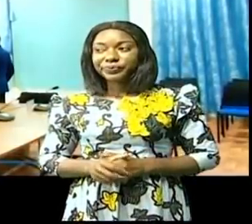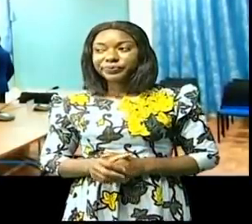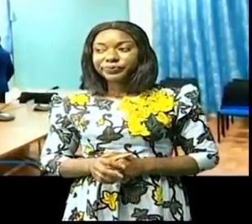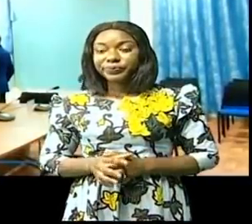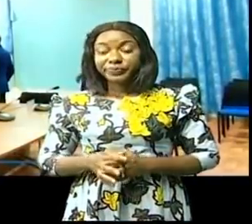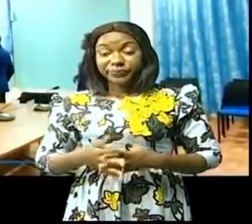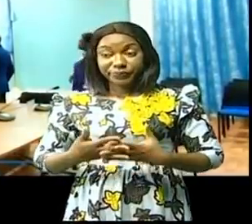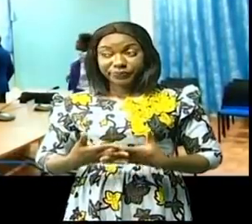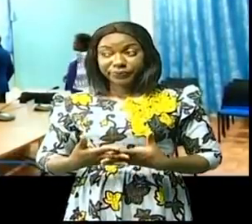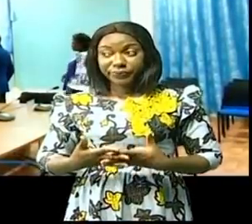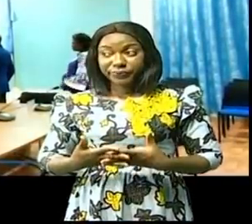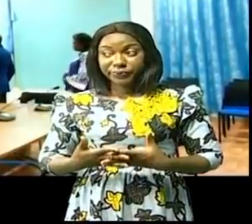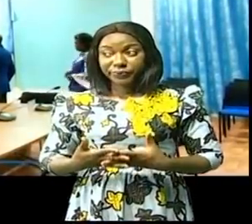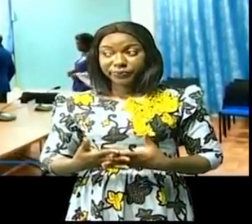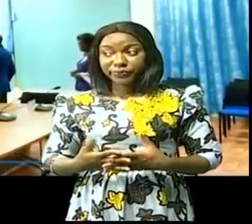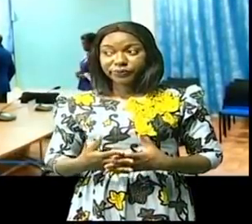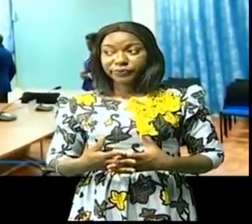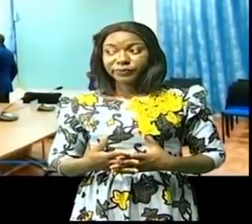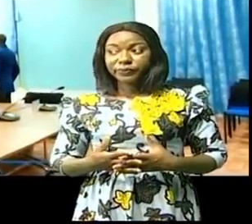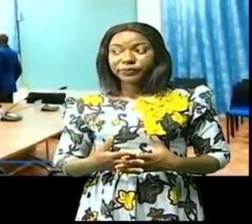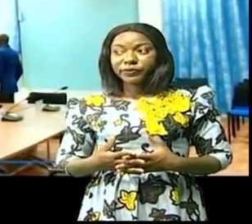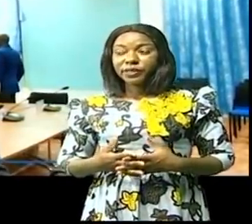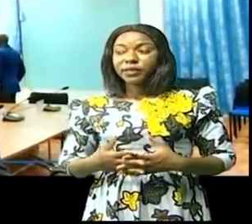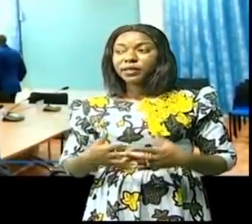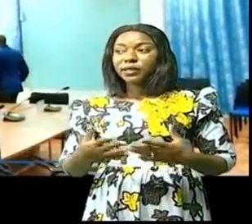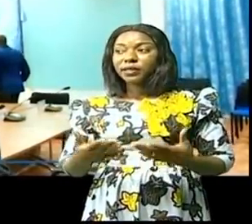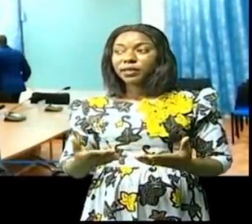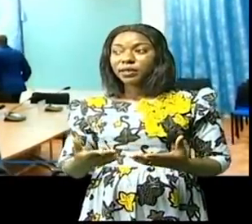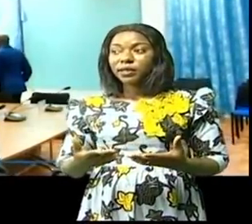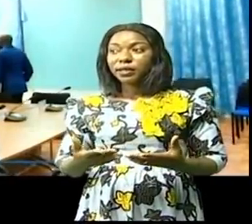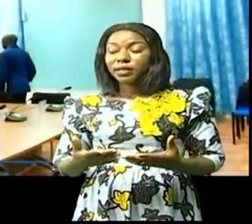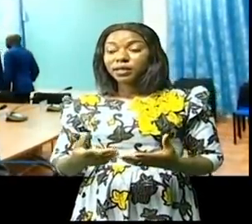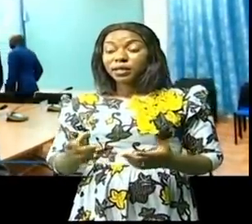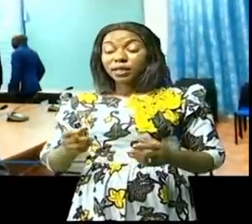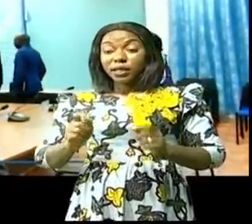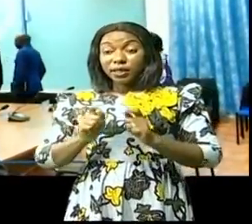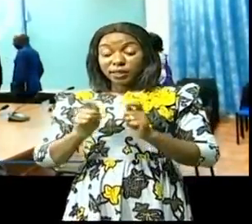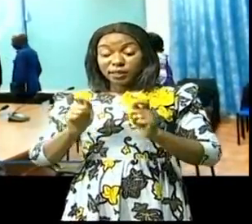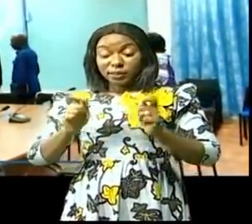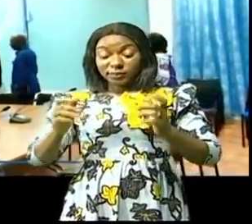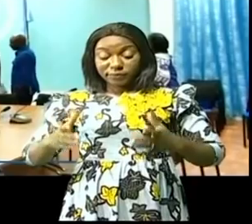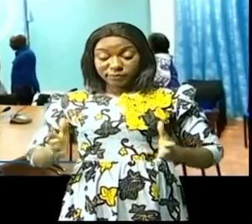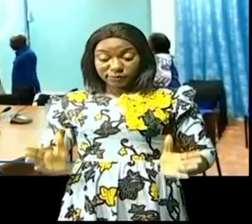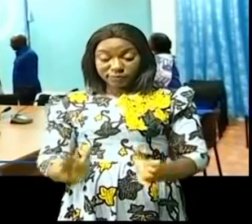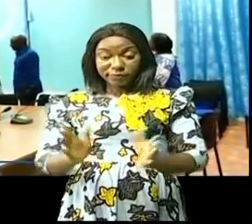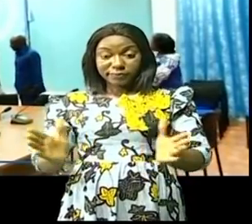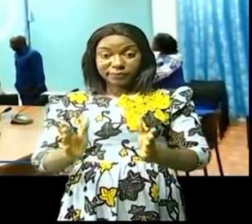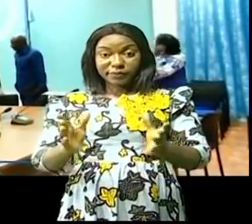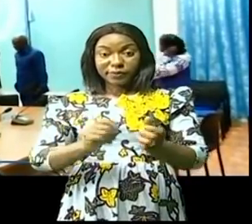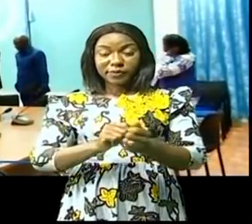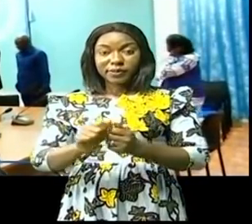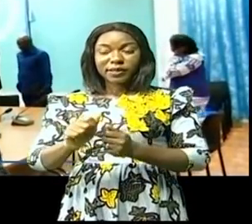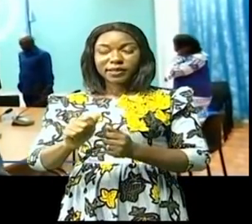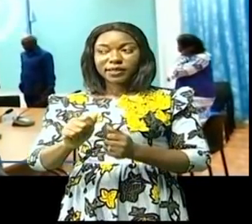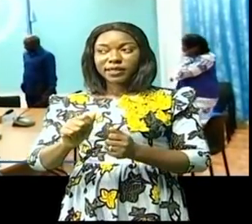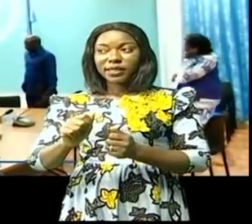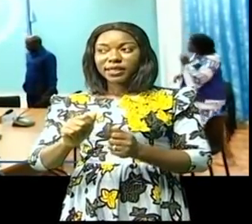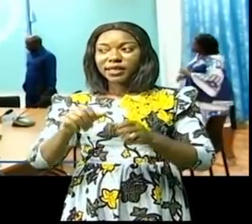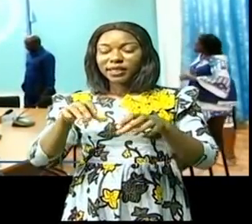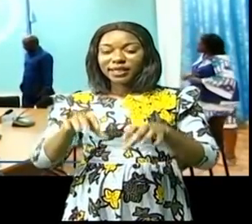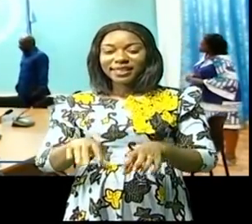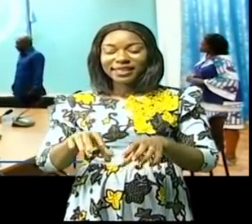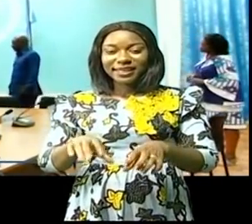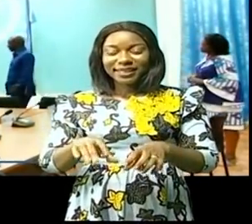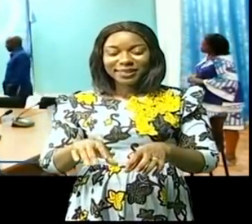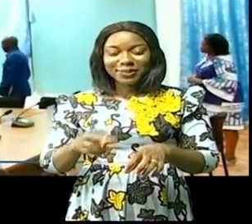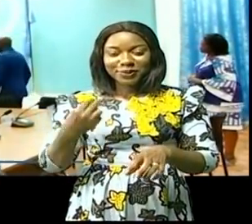depuis un mois et demi le démarrage de ce processus de Nairobi. Nous sommes très encouragés par cette initiative prise par le président